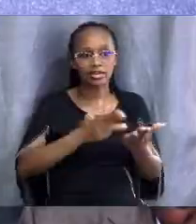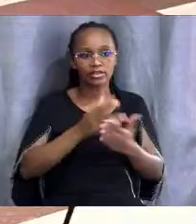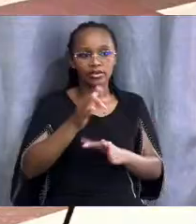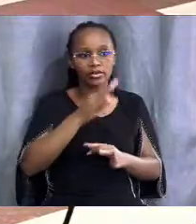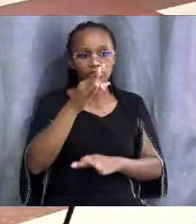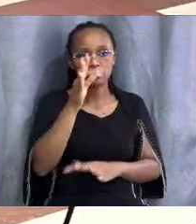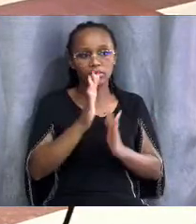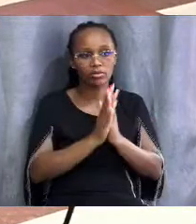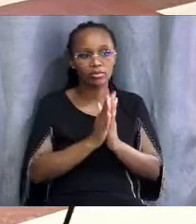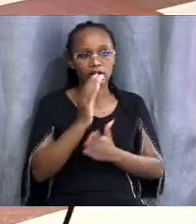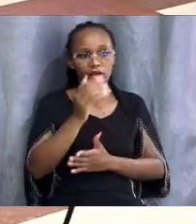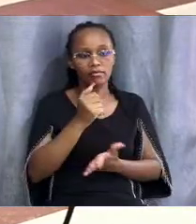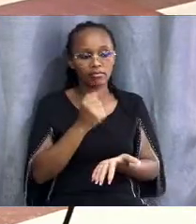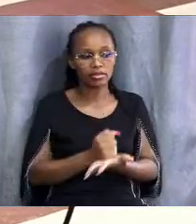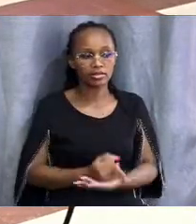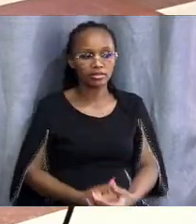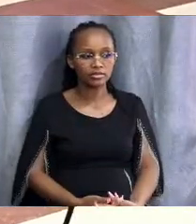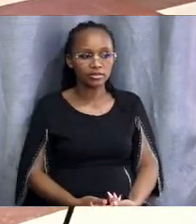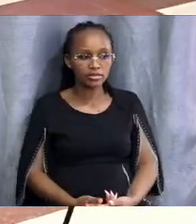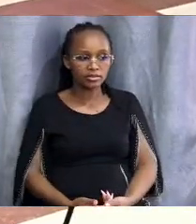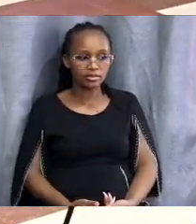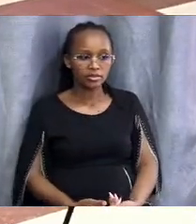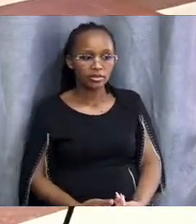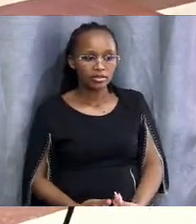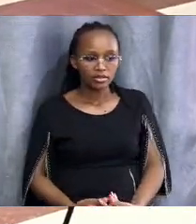tumeomba. Amen.